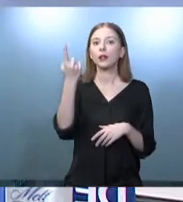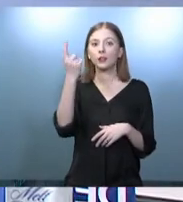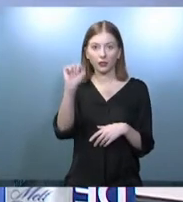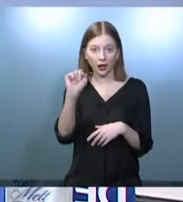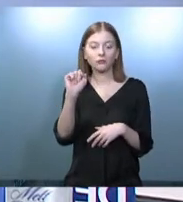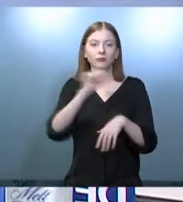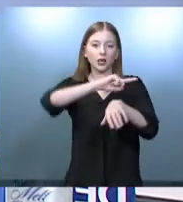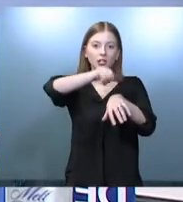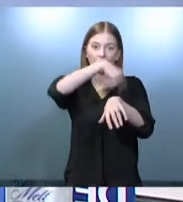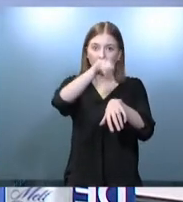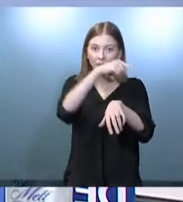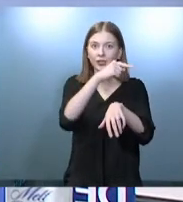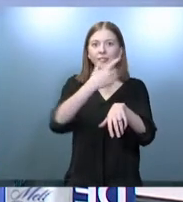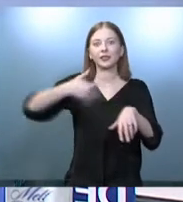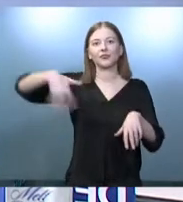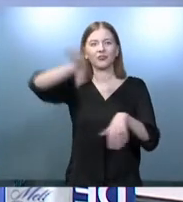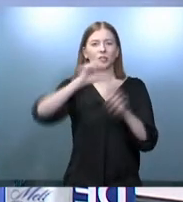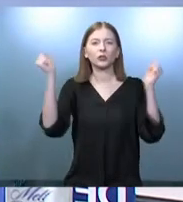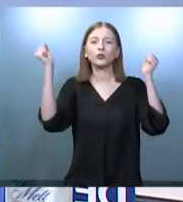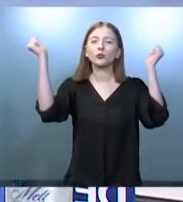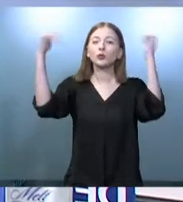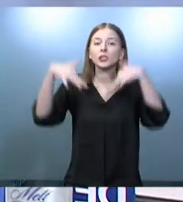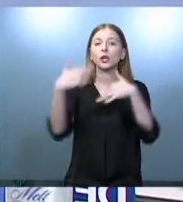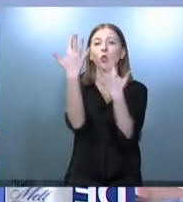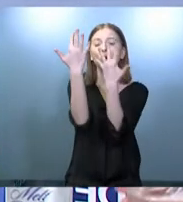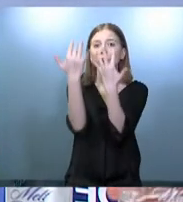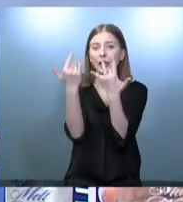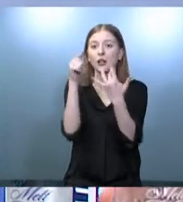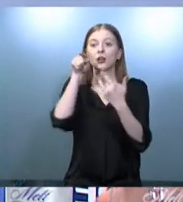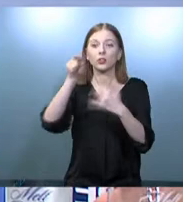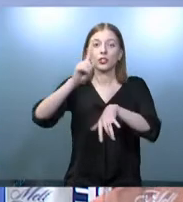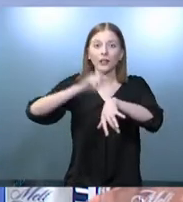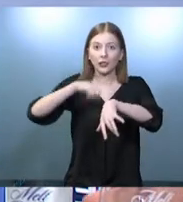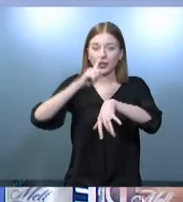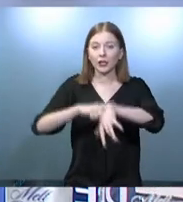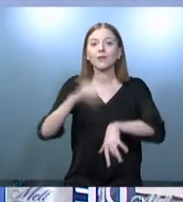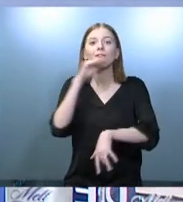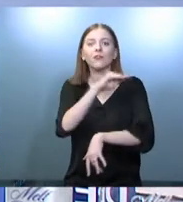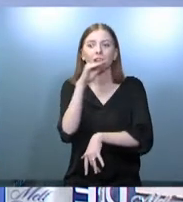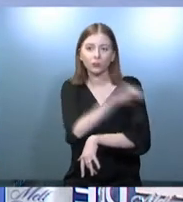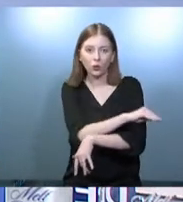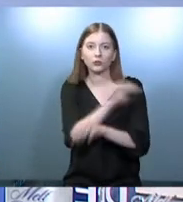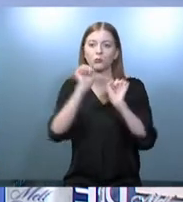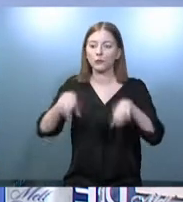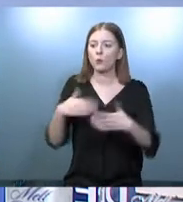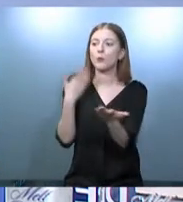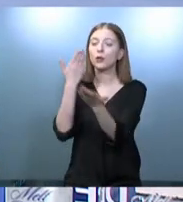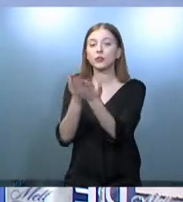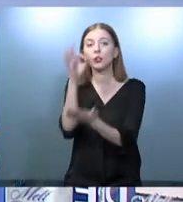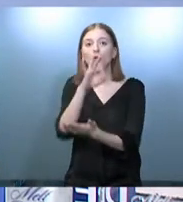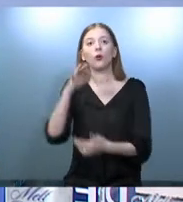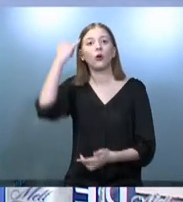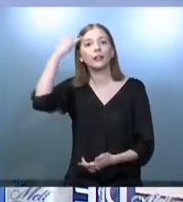dalijamas proporcingai į studiją atvykusių kandidatų skaičiui. Laidos metu kandidatai turės lygias galimybės pristatyti savo svarbiausias